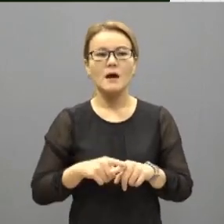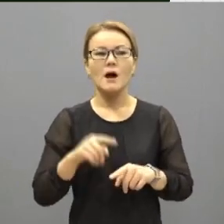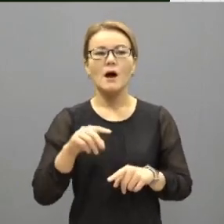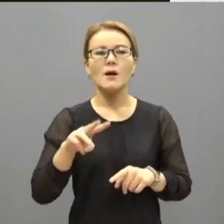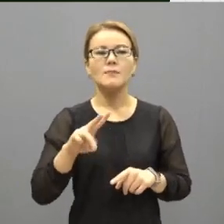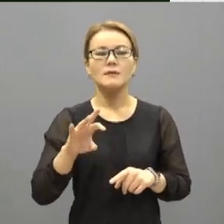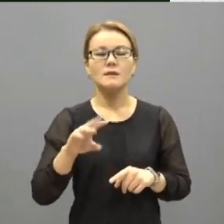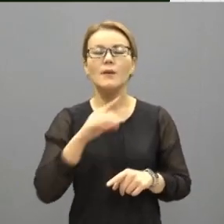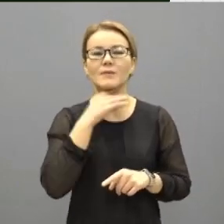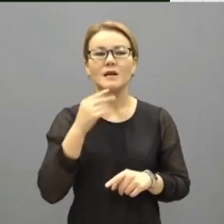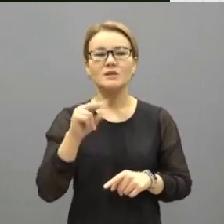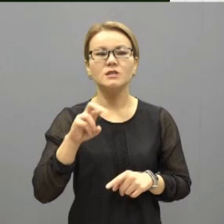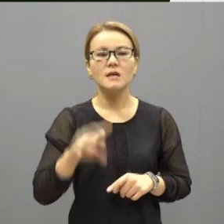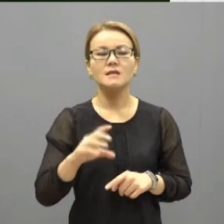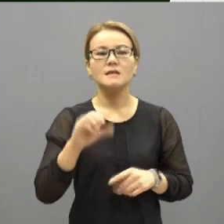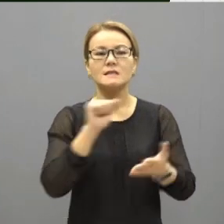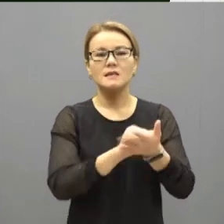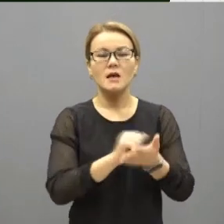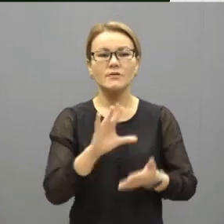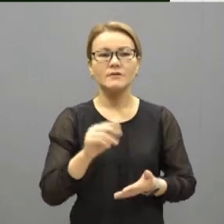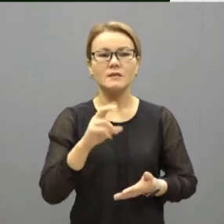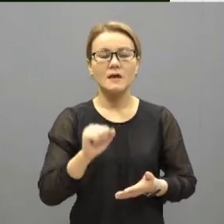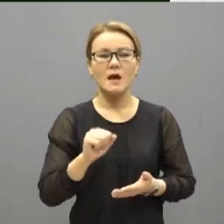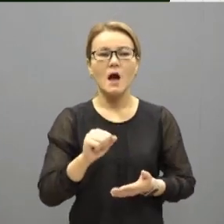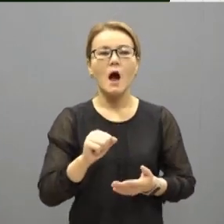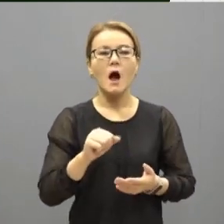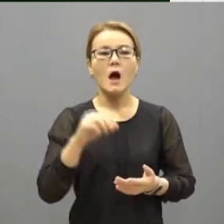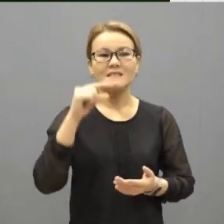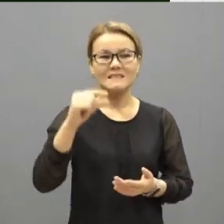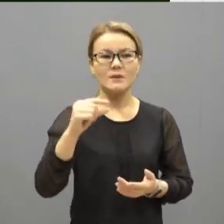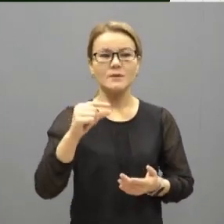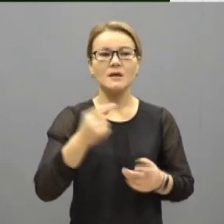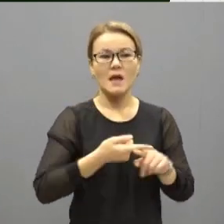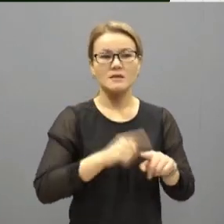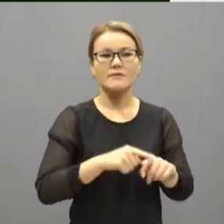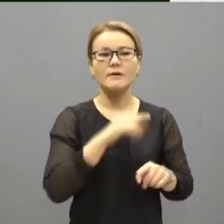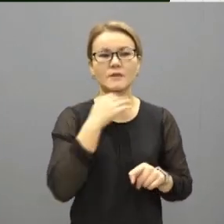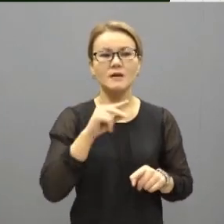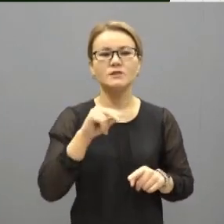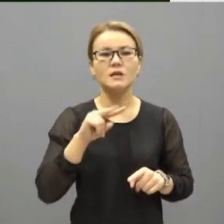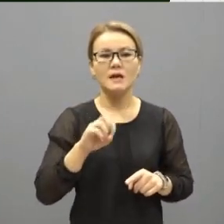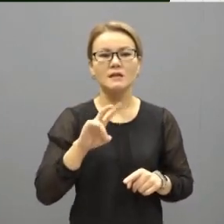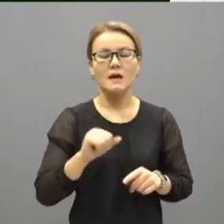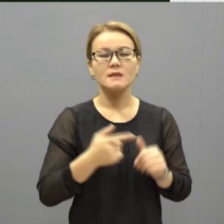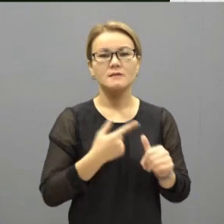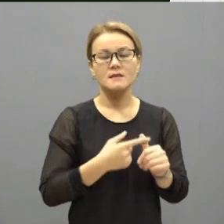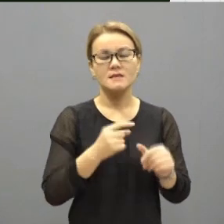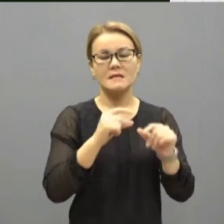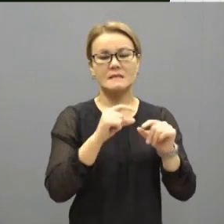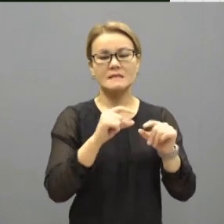многочлен стандартного вида, то степень этого многочлена называют степенью уравнения.